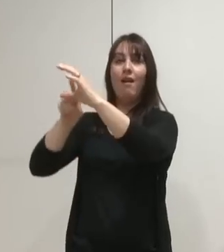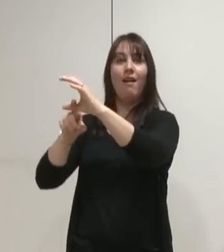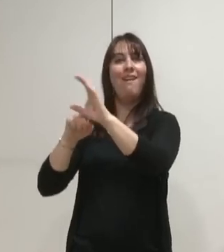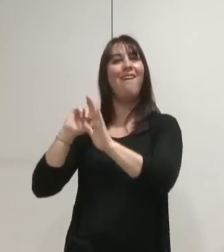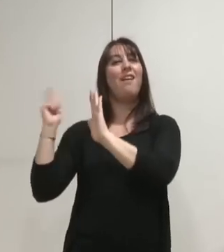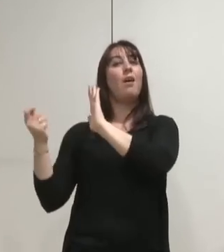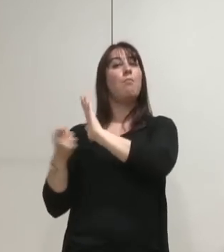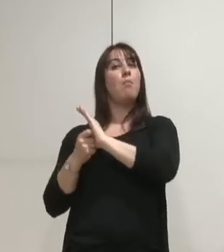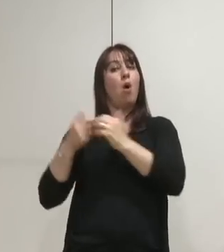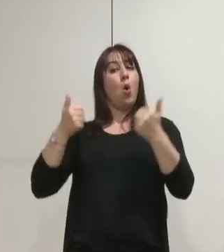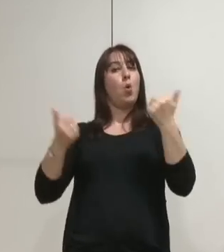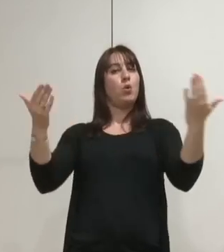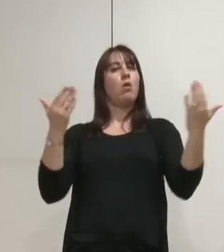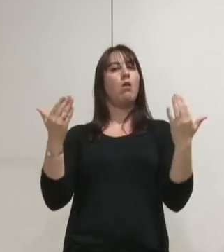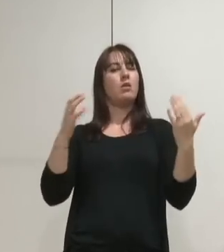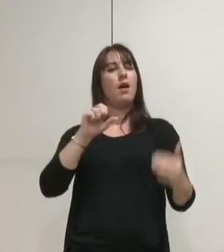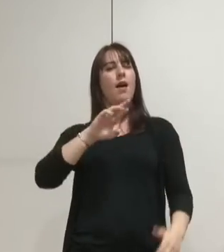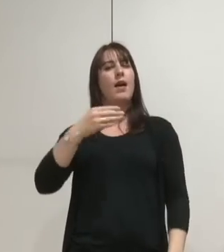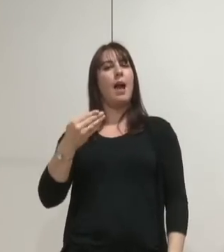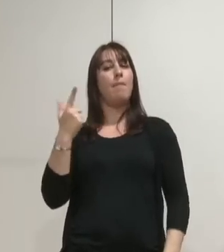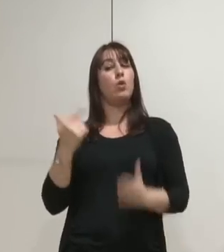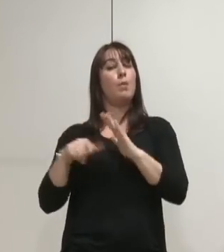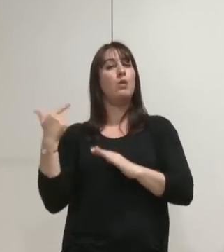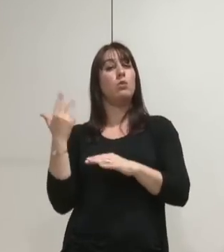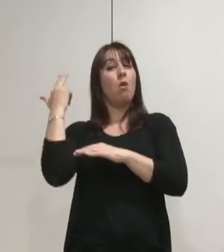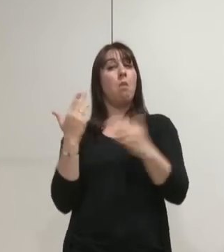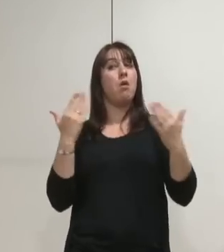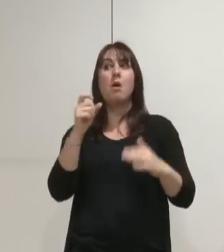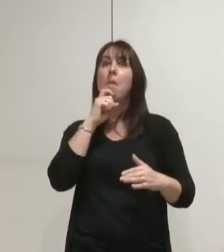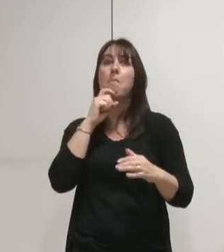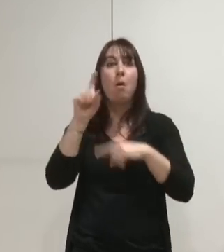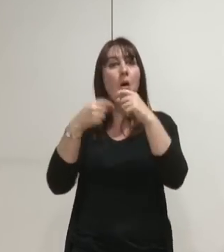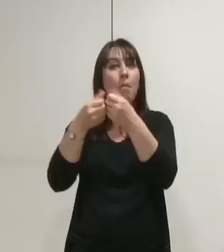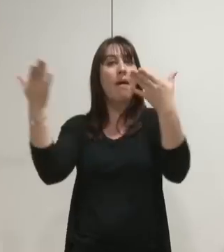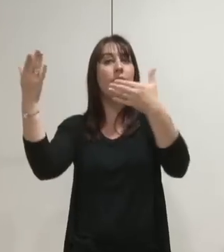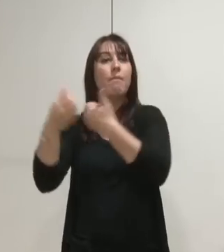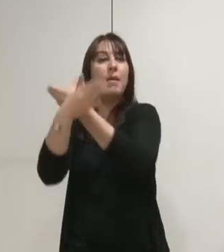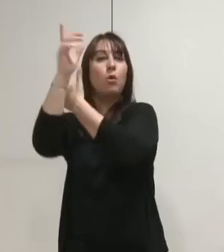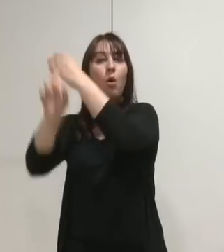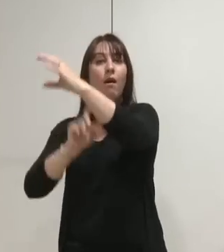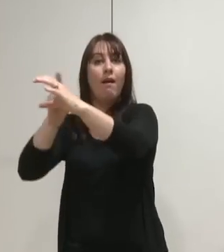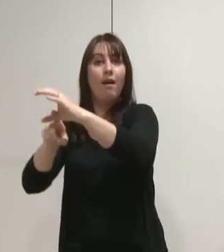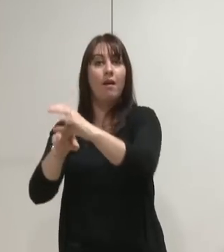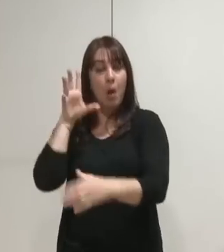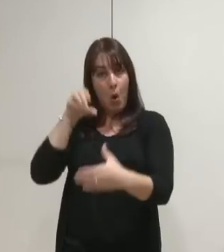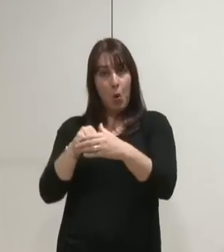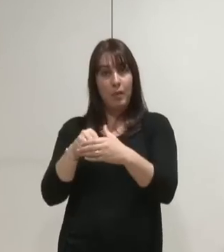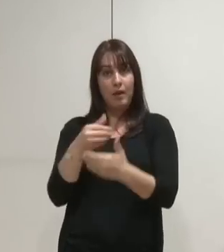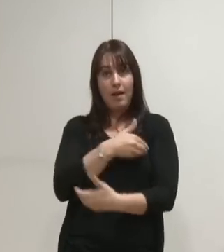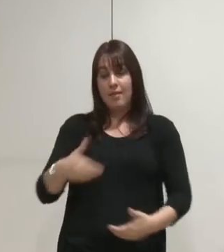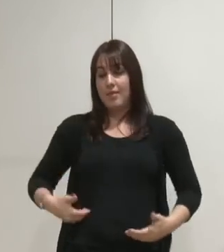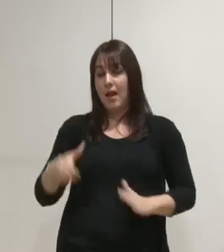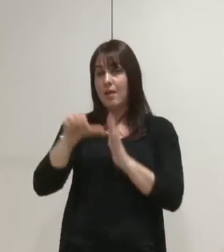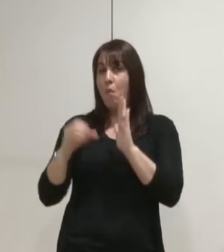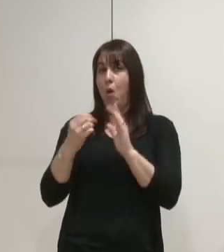lors de la mise en concurrence via le marché du crème en 2012 ni même d'ailleurs dans ces détails lors du dernier conseil municipal du mois